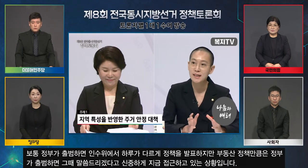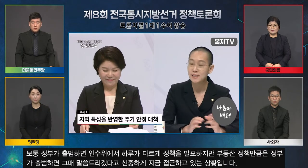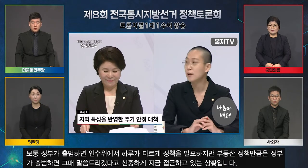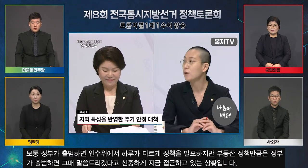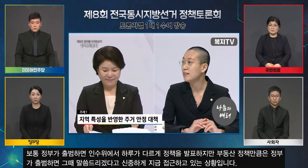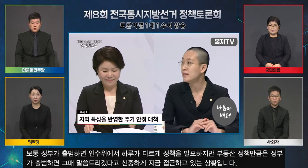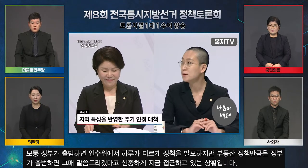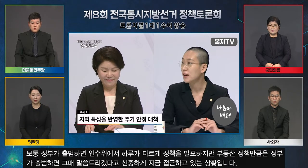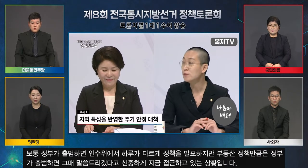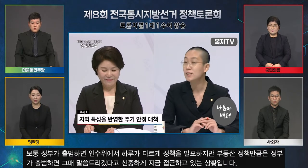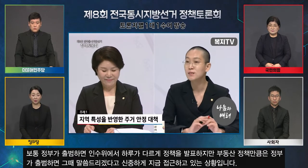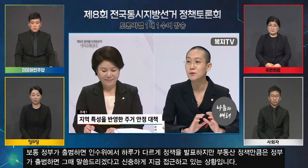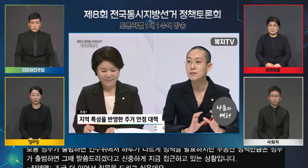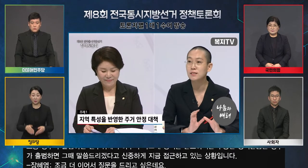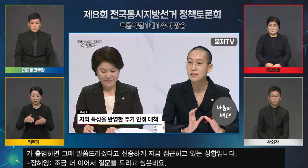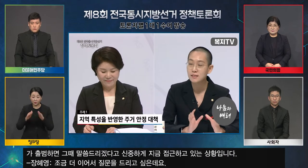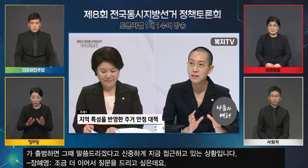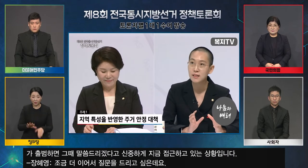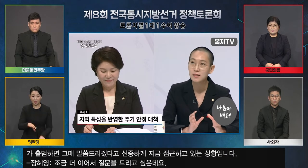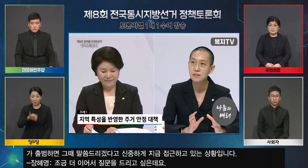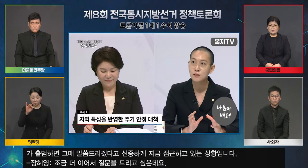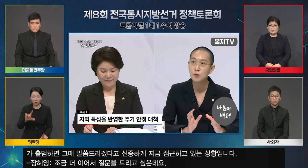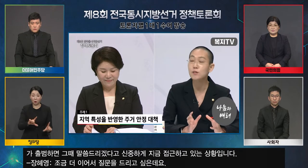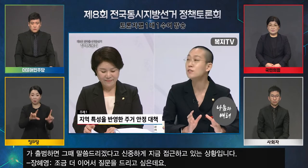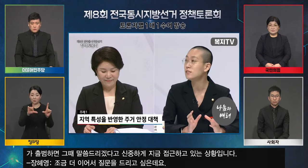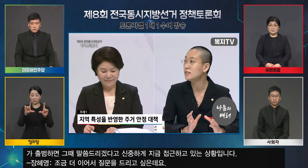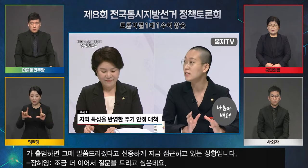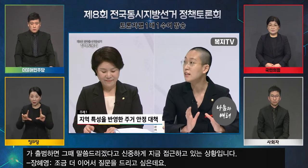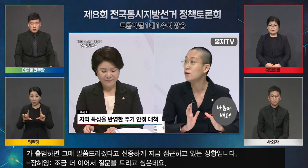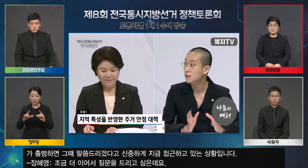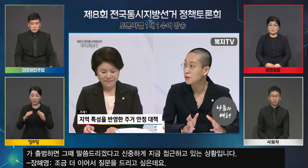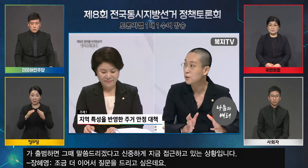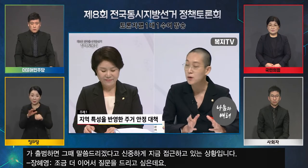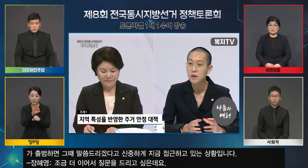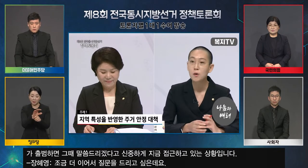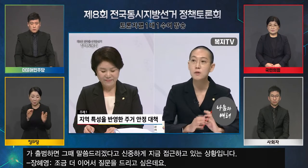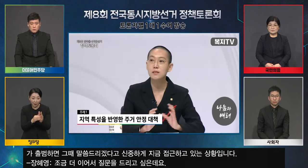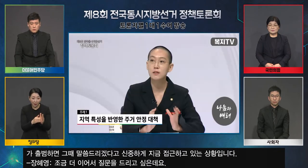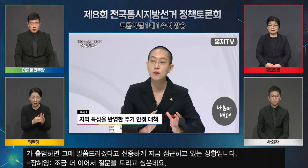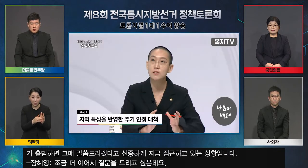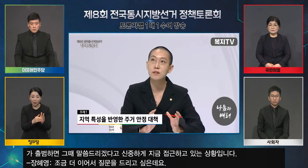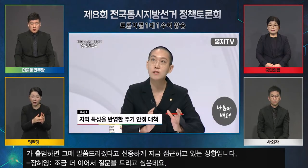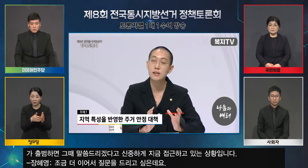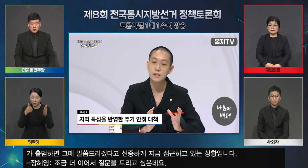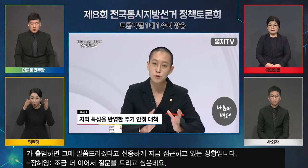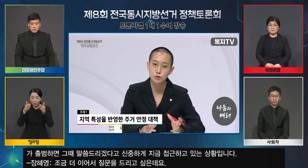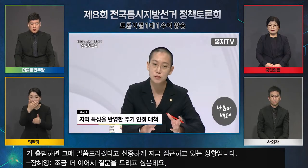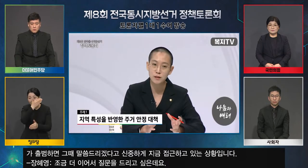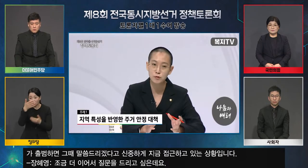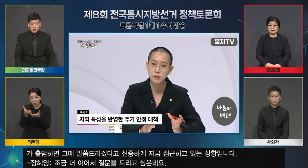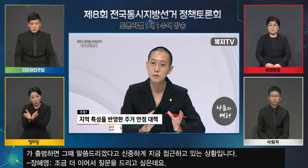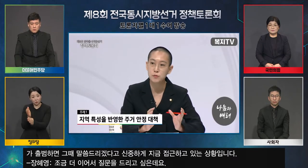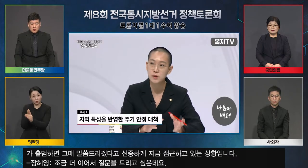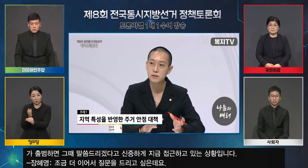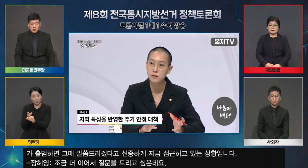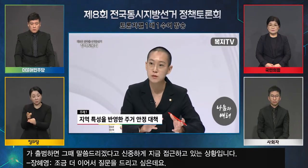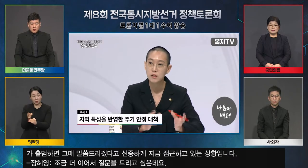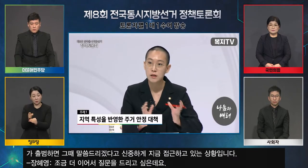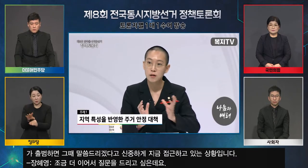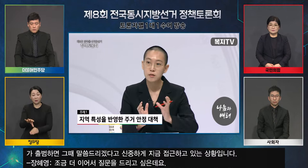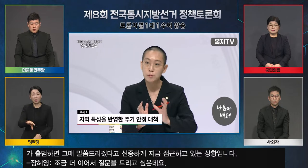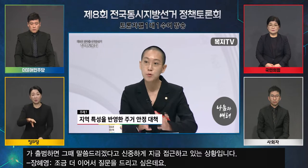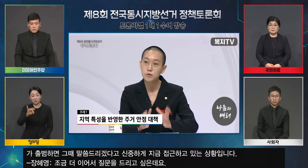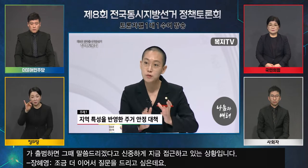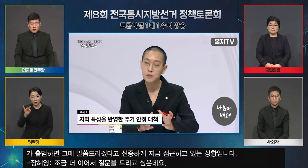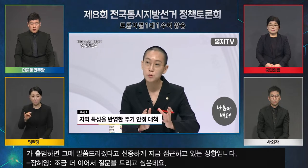주택자라고 한다면 아무래도 그 타겟은 청년층일 것이고 혹은 그런 생애 첫 주택 구입을 위해서